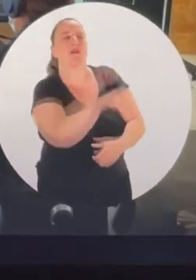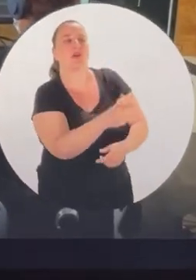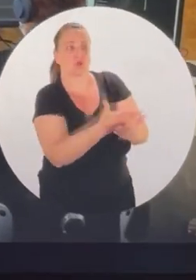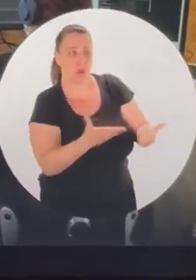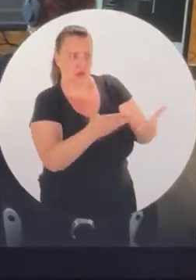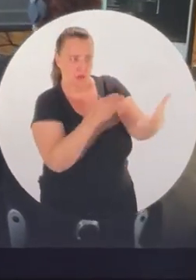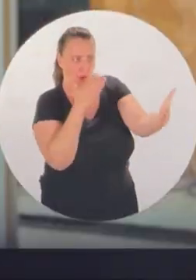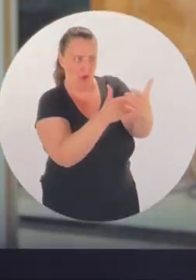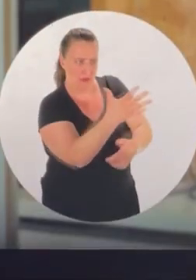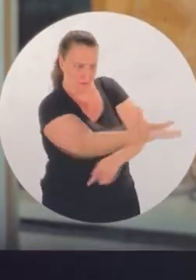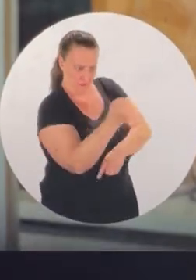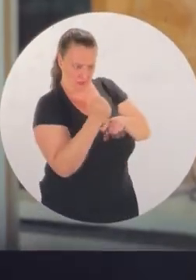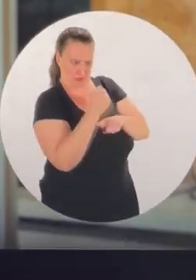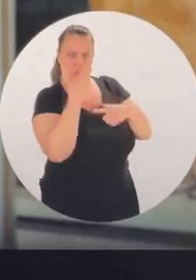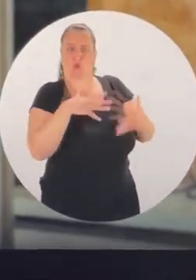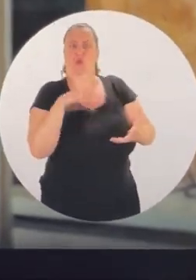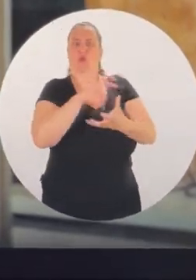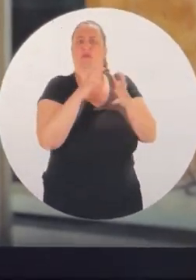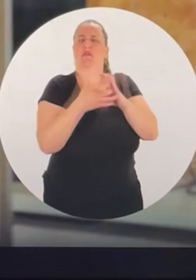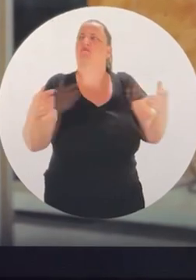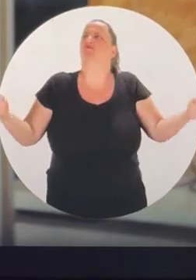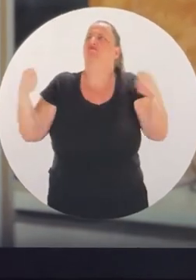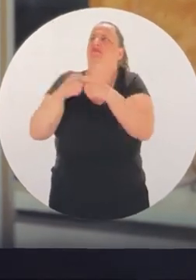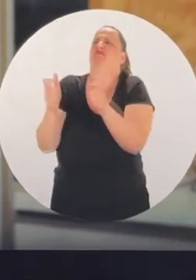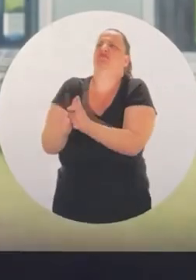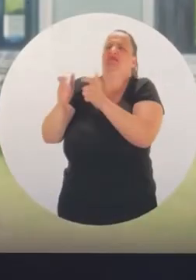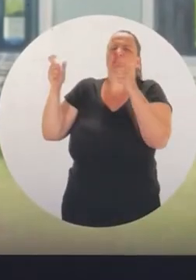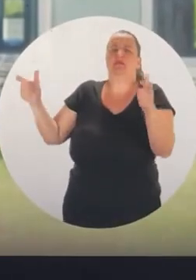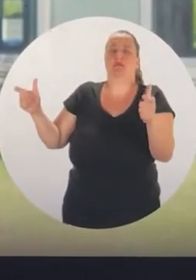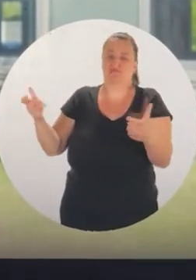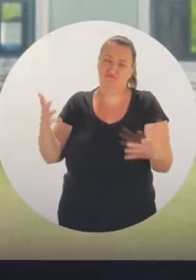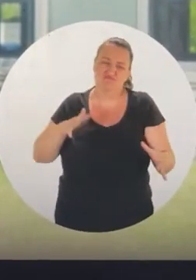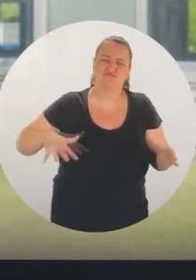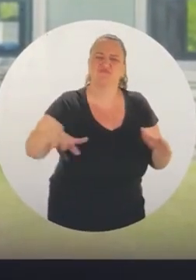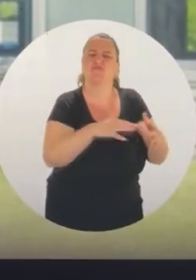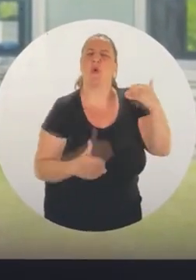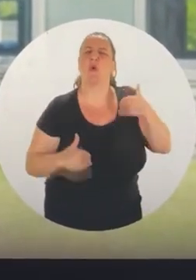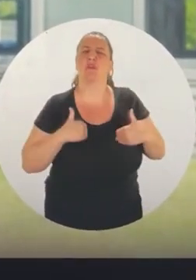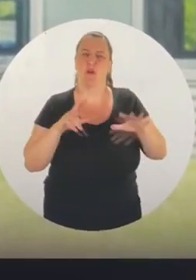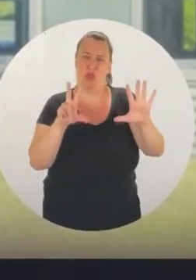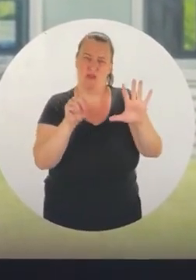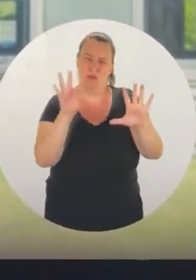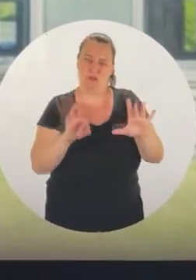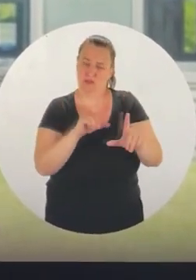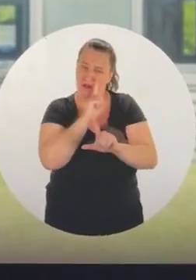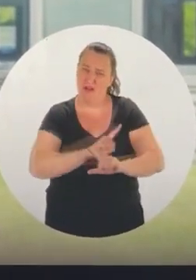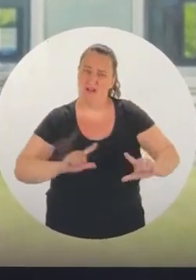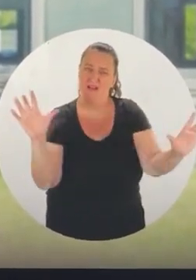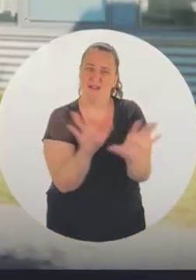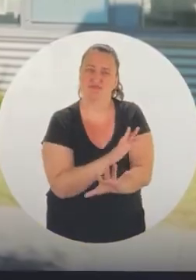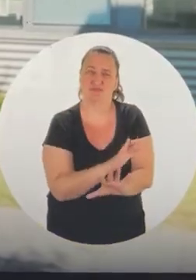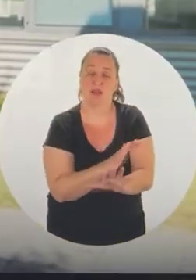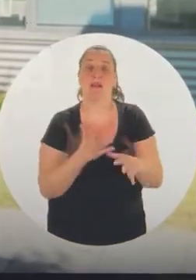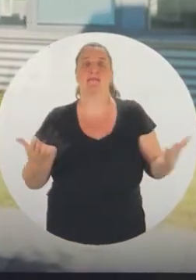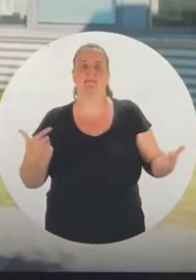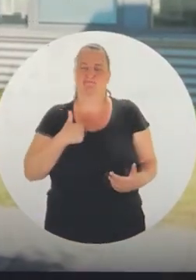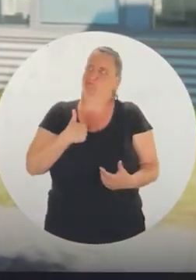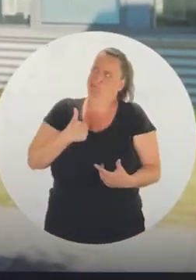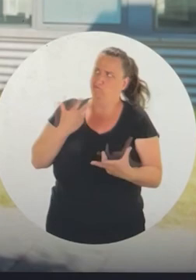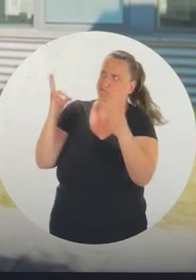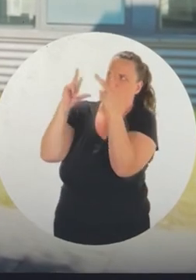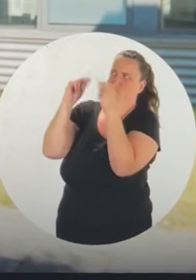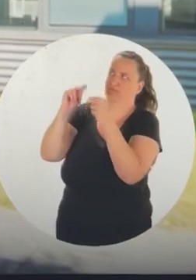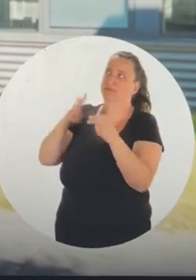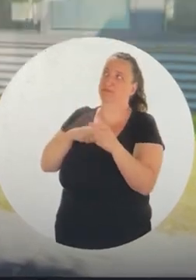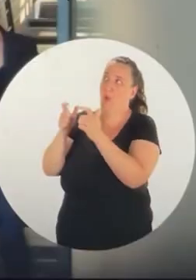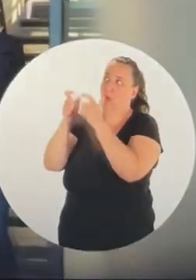compliqué et réservé aux grandes entreprises. Comme dans 80% des situations, mon handicap est invisible. J'ai osé en parler à